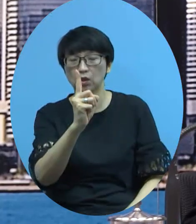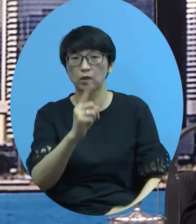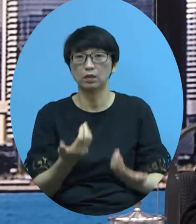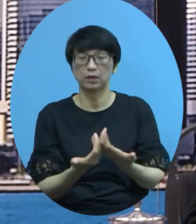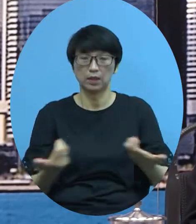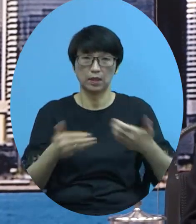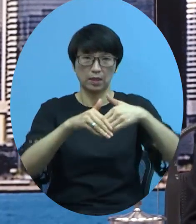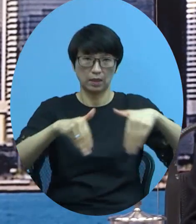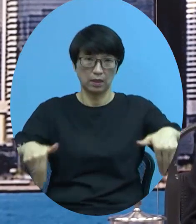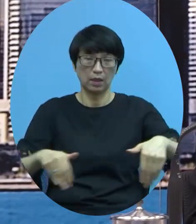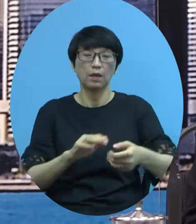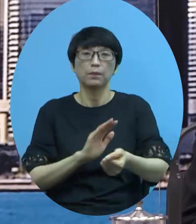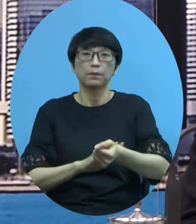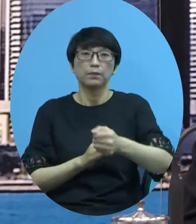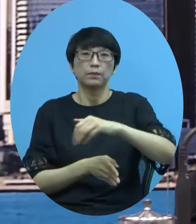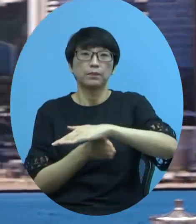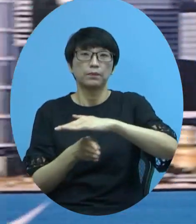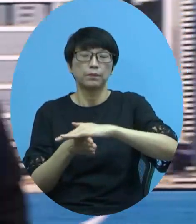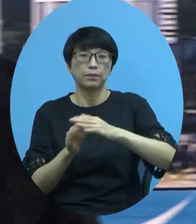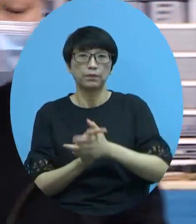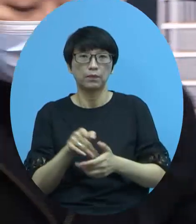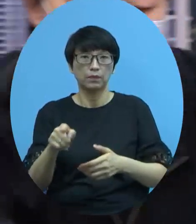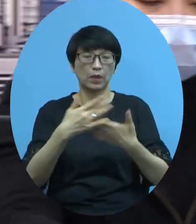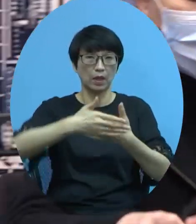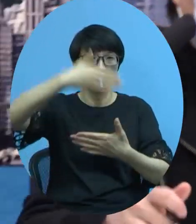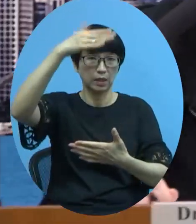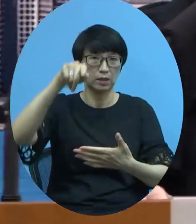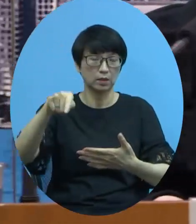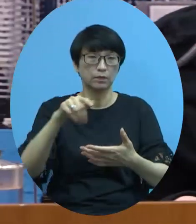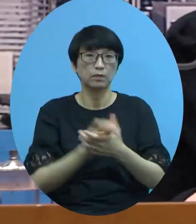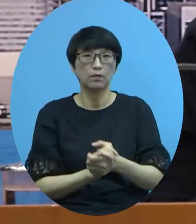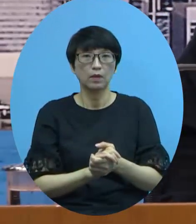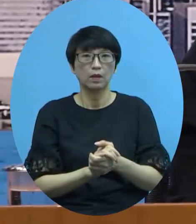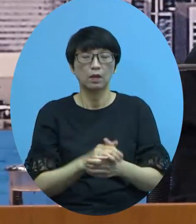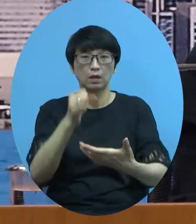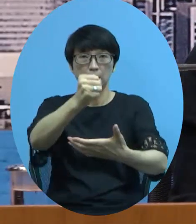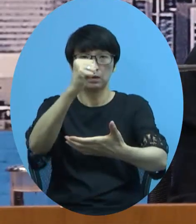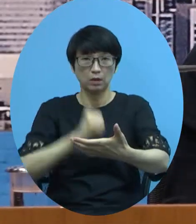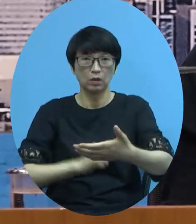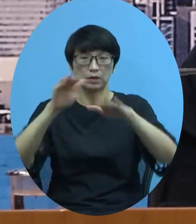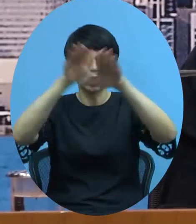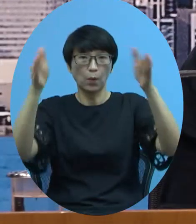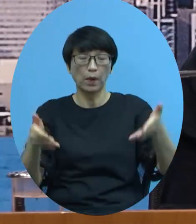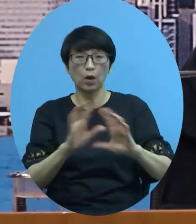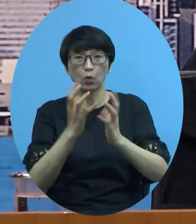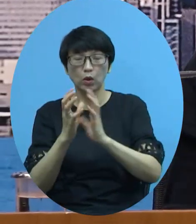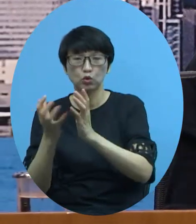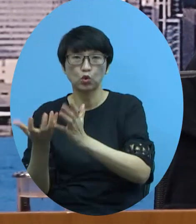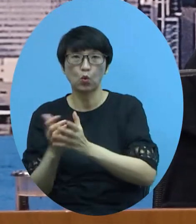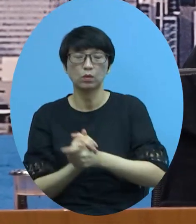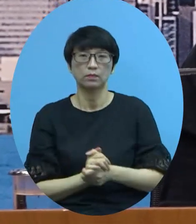益城樓嗰度咧，因為佢都係俾嗰個酒吧群組咧，有好多有一啲個別單位咧，係一